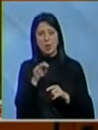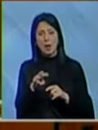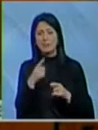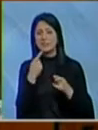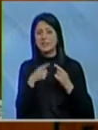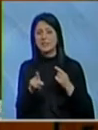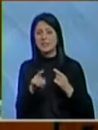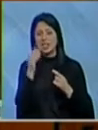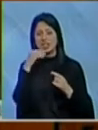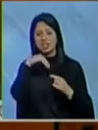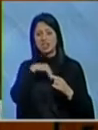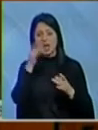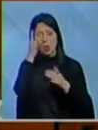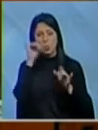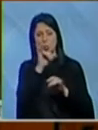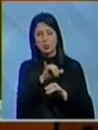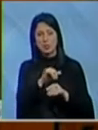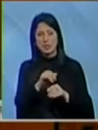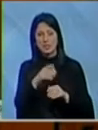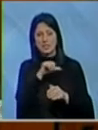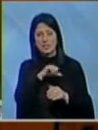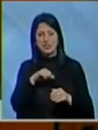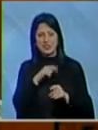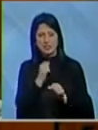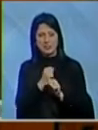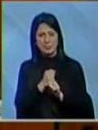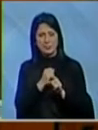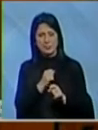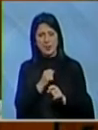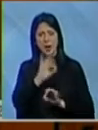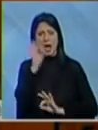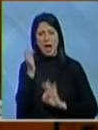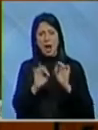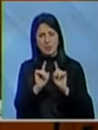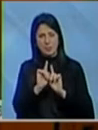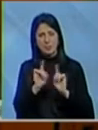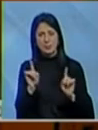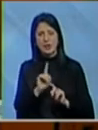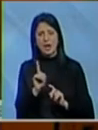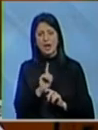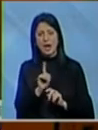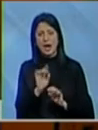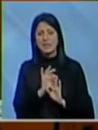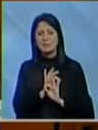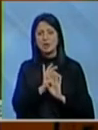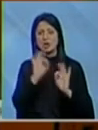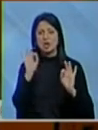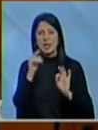სხვა შინაგანი კულტურა იმ თავითვე მოსწყავდა. ხელოვნებისადმი,